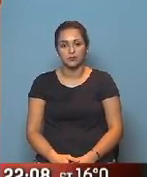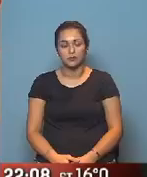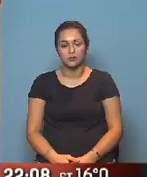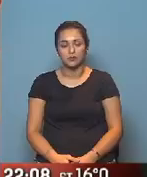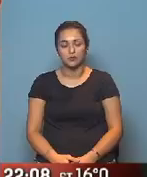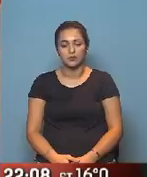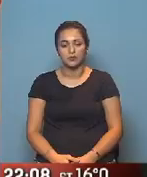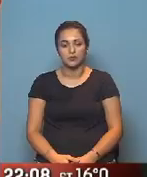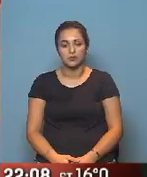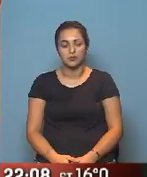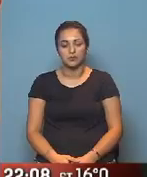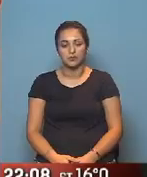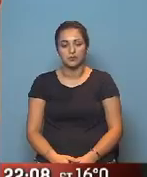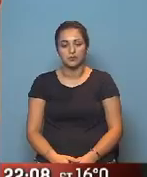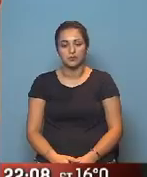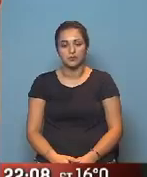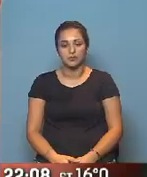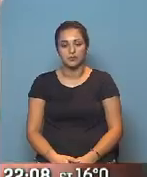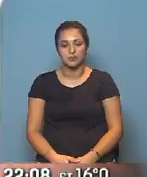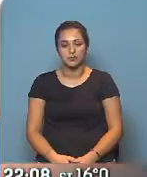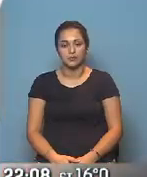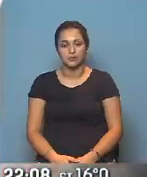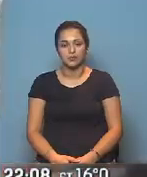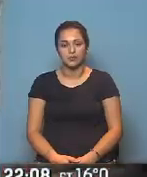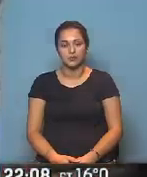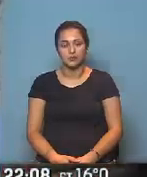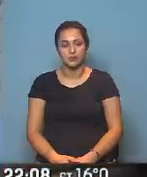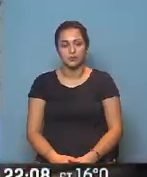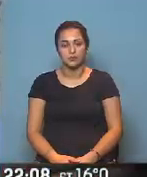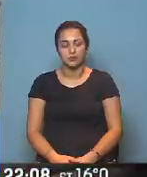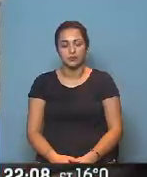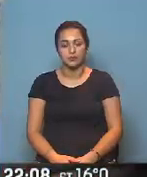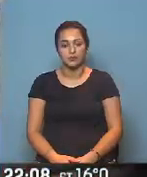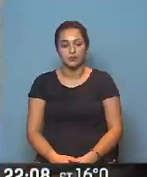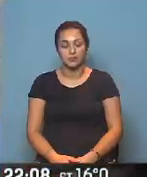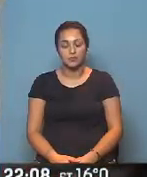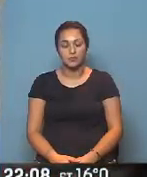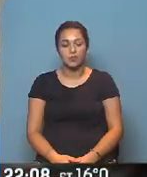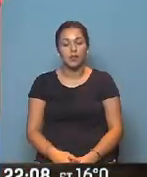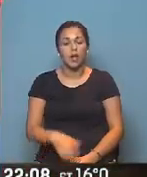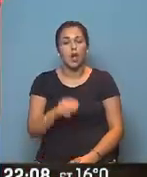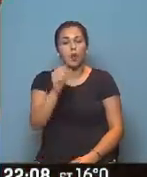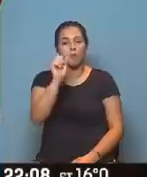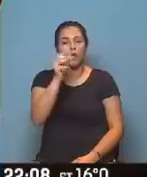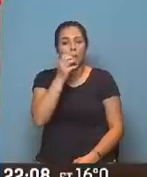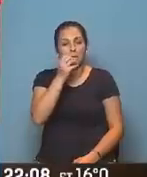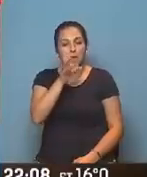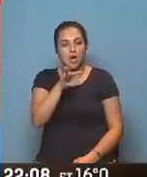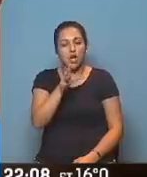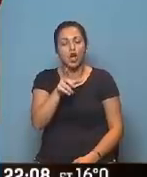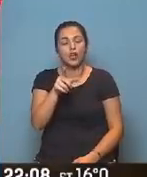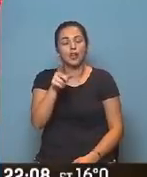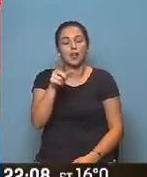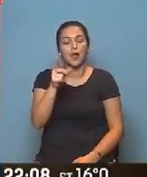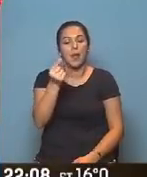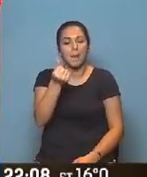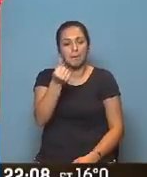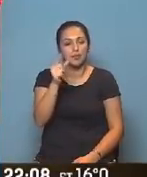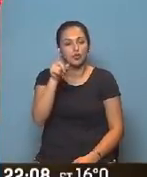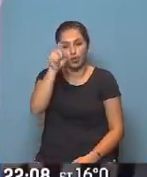milli paramızla ticaret şeklinde olur, başka alanlarda olur. Una muy leve mejoría de la moneda turca frente al dólar